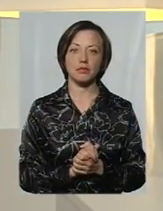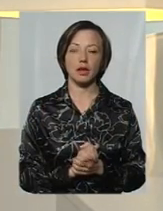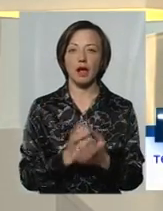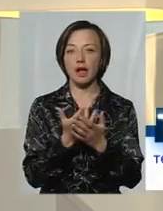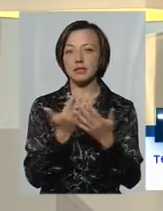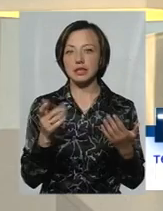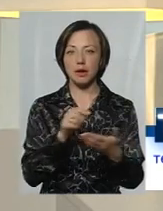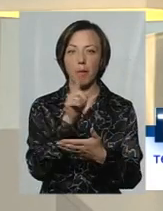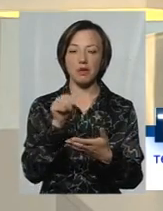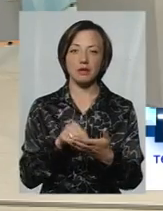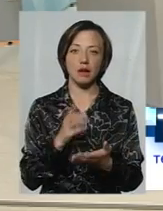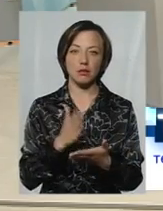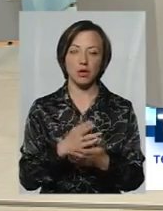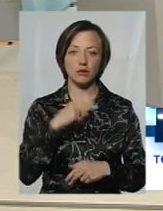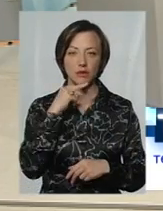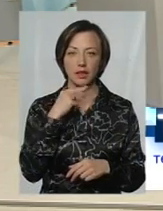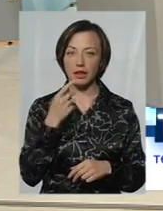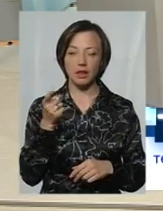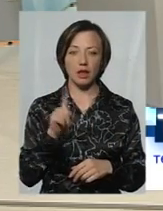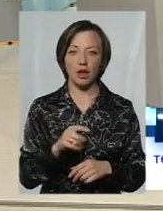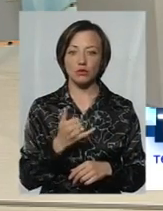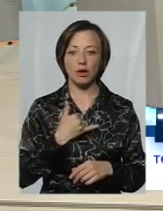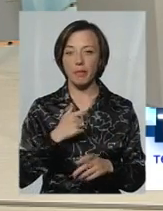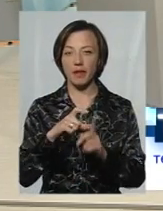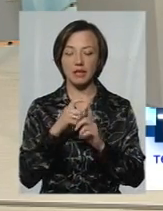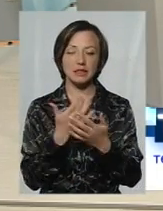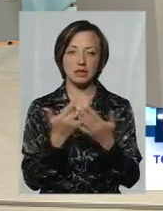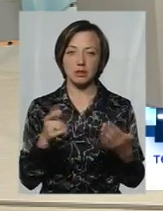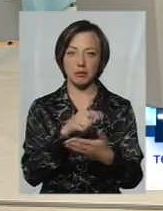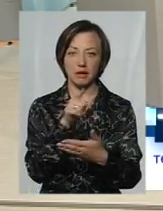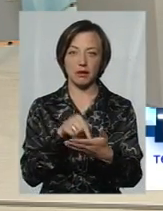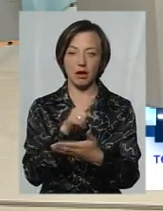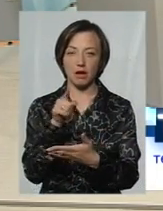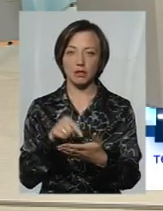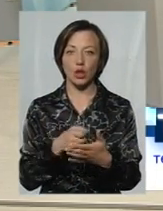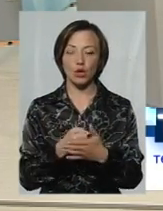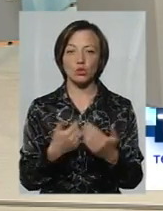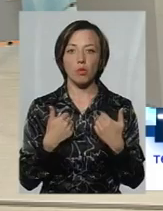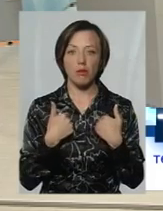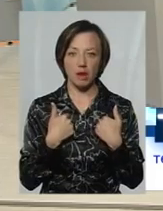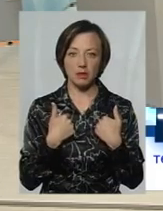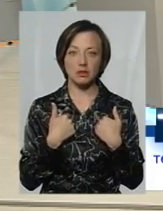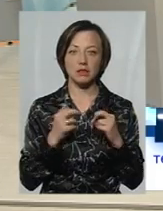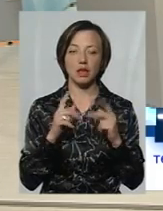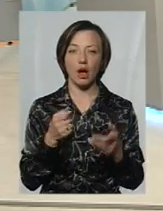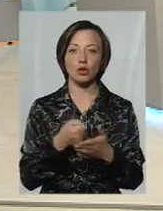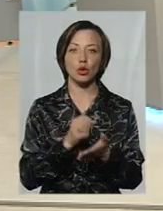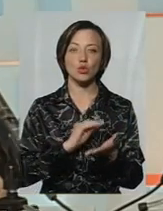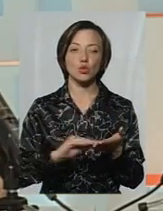різних питань я маю на увазі. Не те, що нам там хтось не відповідав. З різних питань. До мене, якби, як до